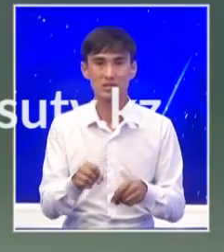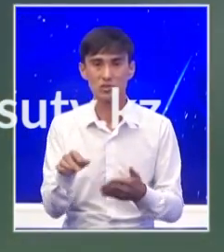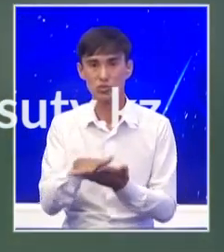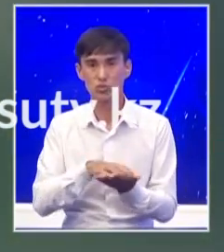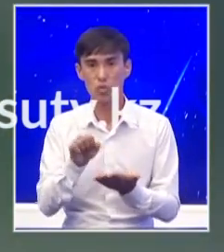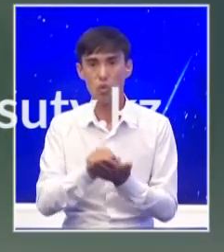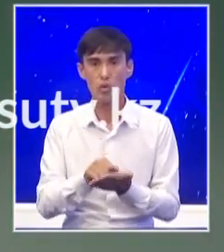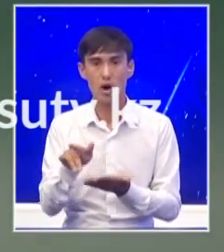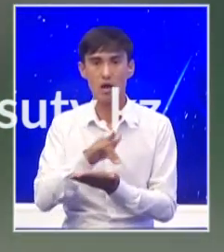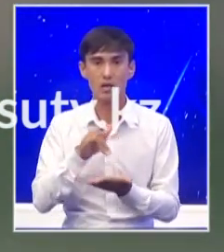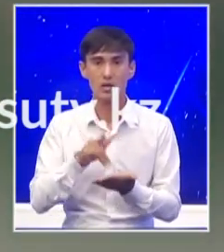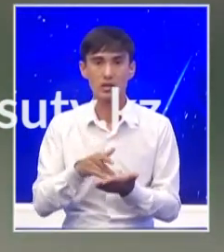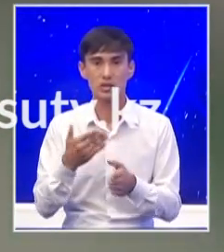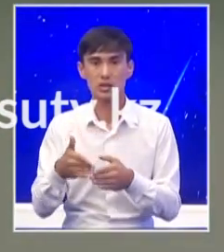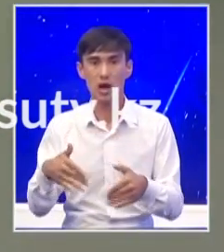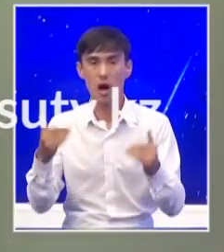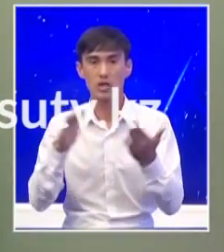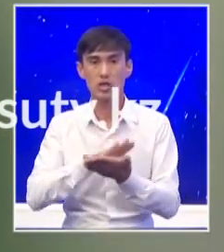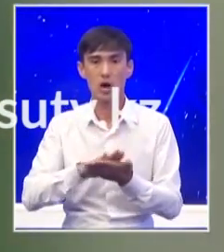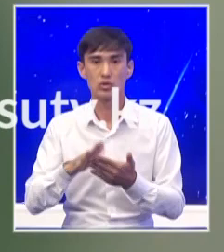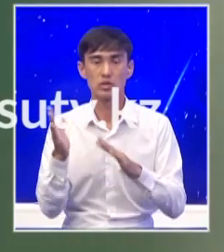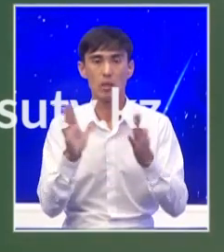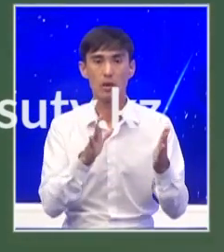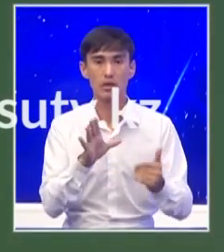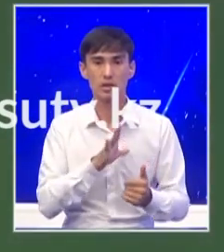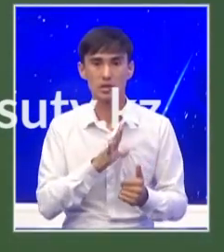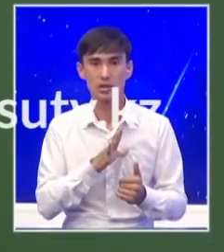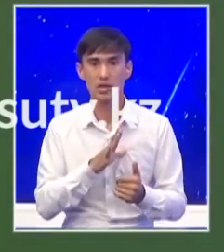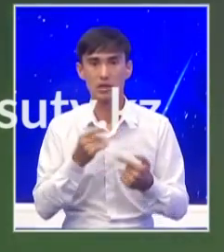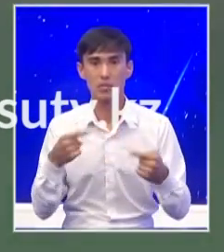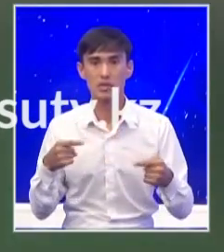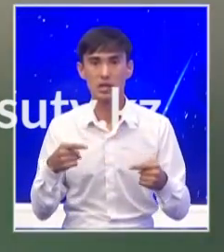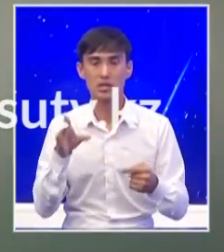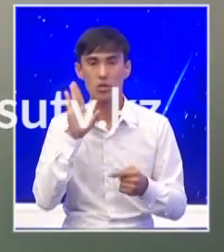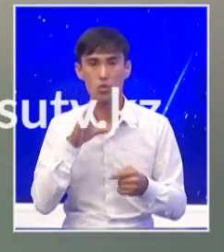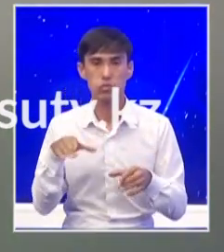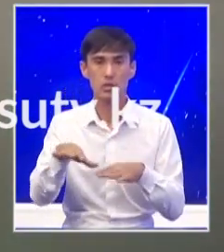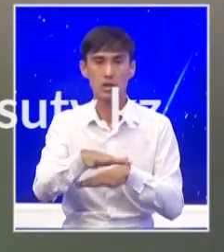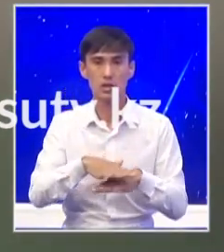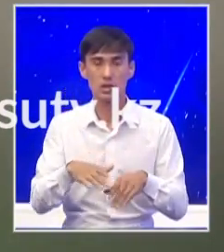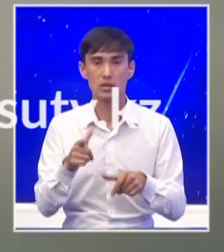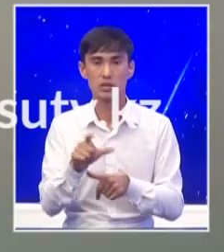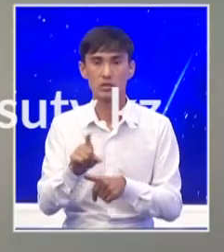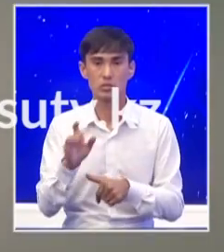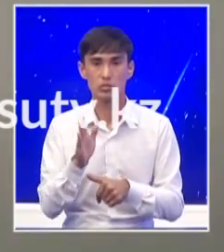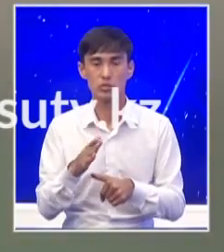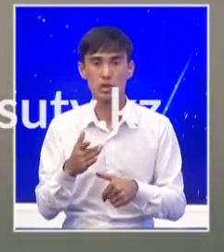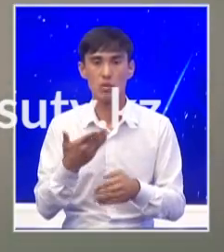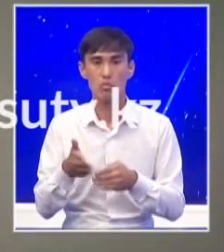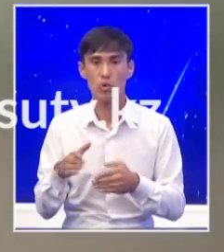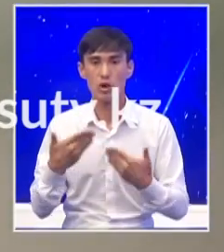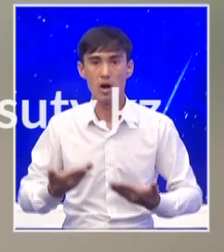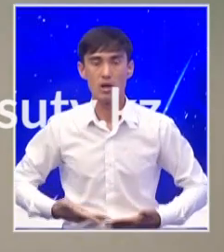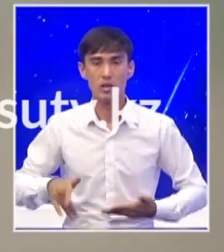жеке секторларында және ашық аумақтардағы саябақтар, скверлер, су қоймаларын қамтиды. Бұдан бөлек қаладағы тұрғын үй